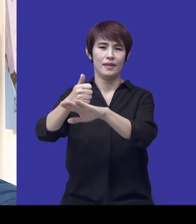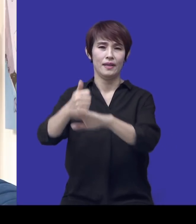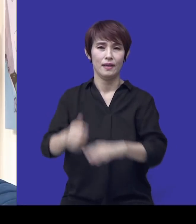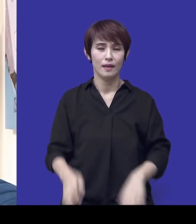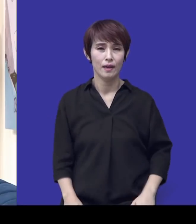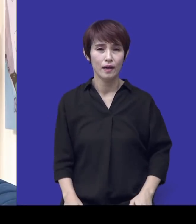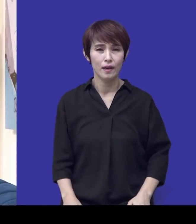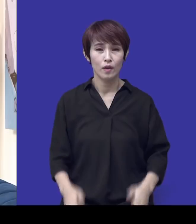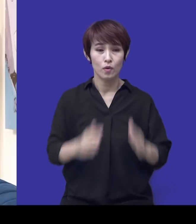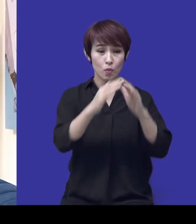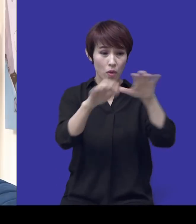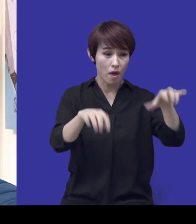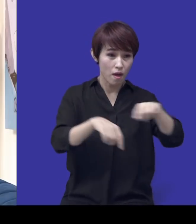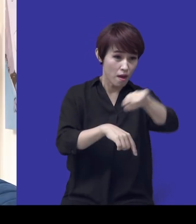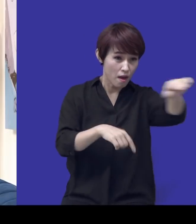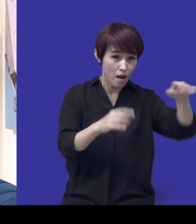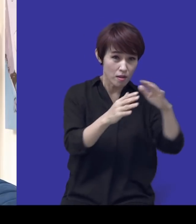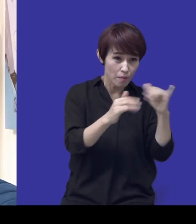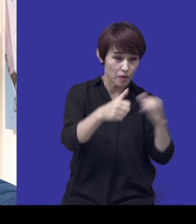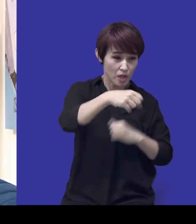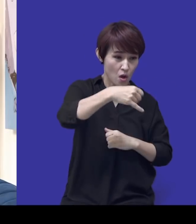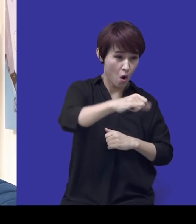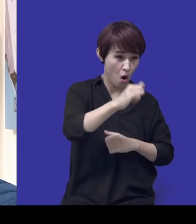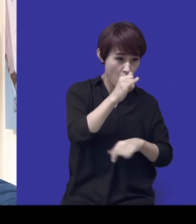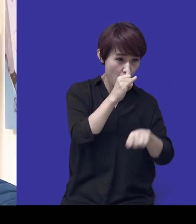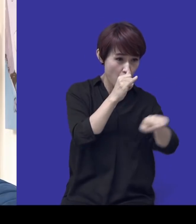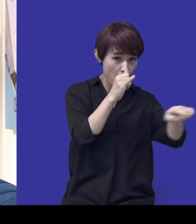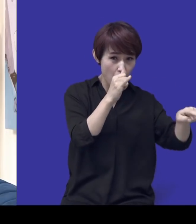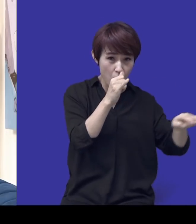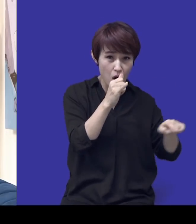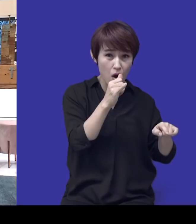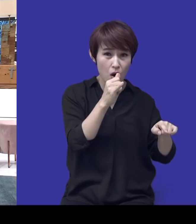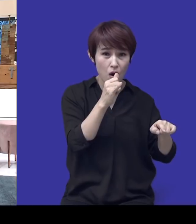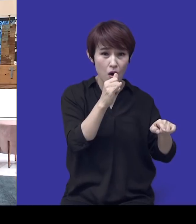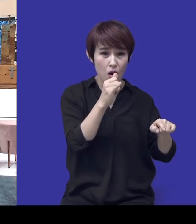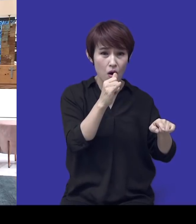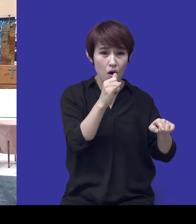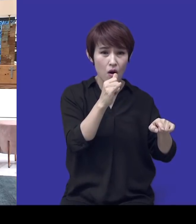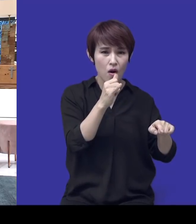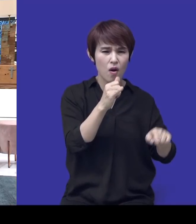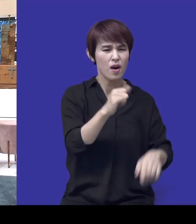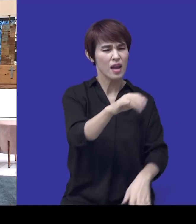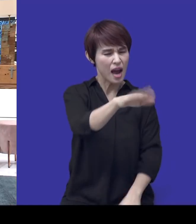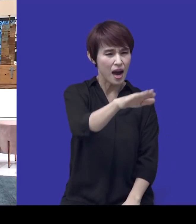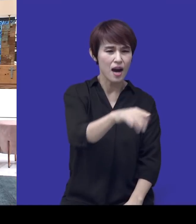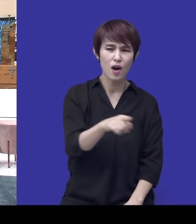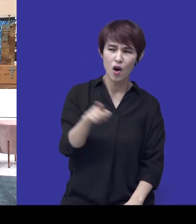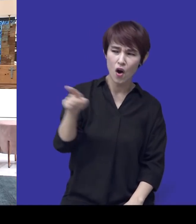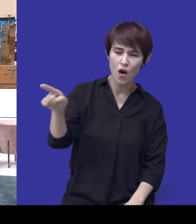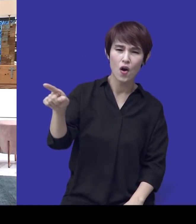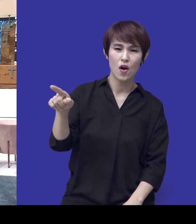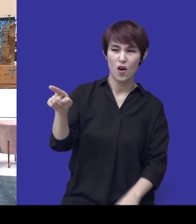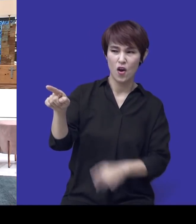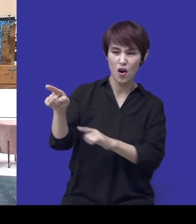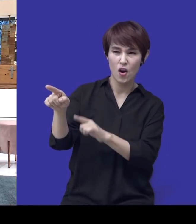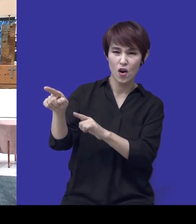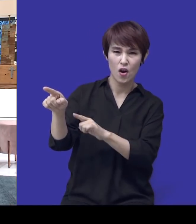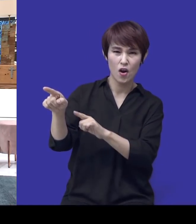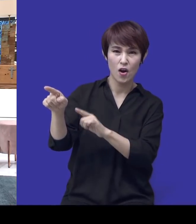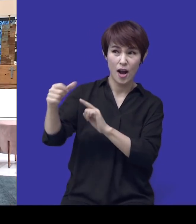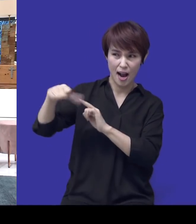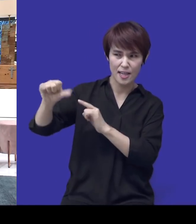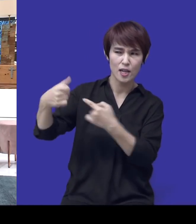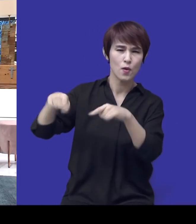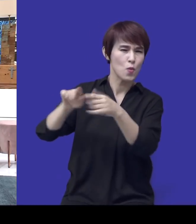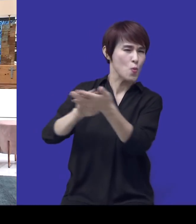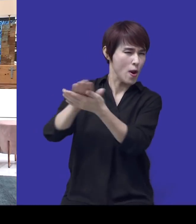있는 사람들이 자녀가 있는 부모님들께서 예. 뭐 누구누구야 너 저 친구랑 어울려야 된다.